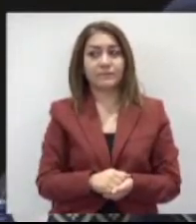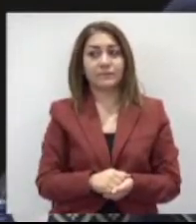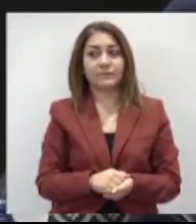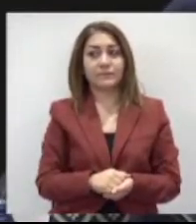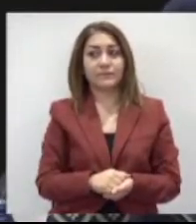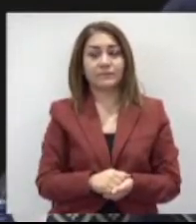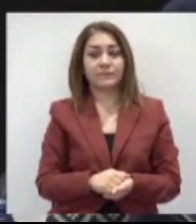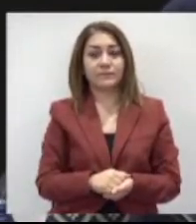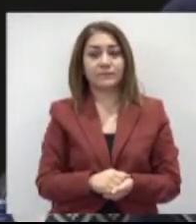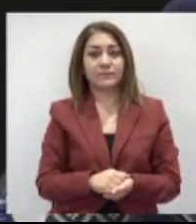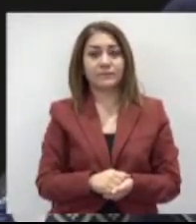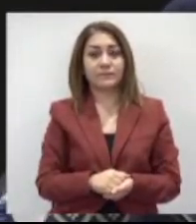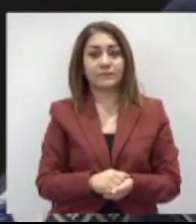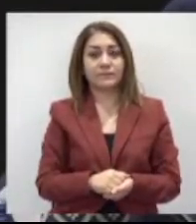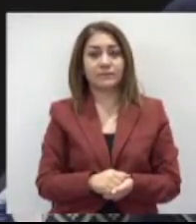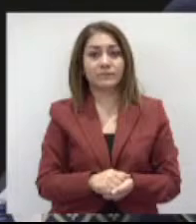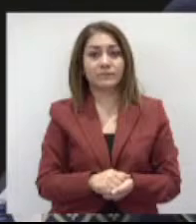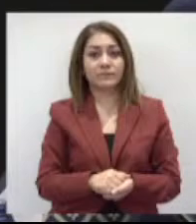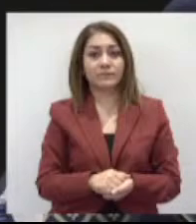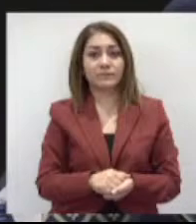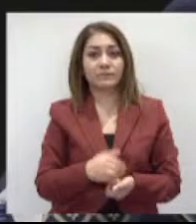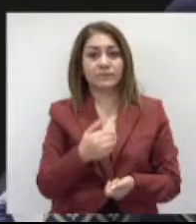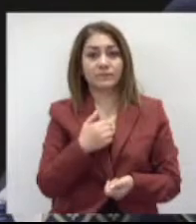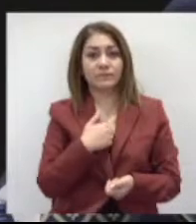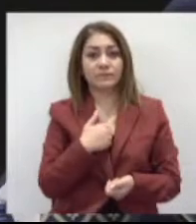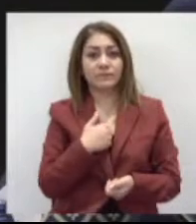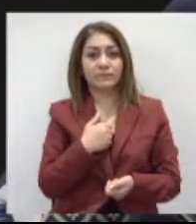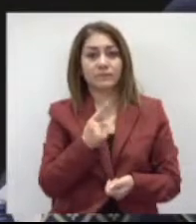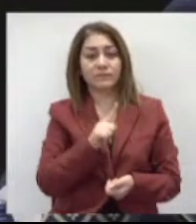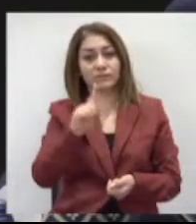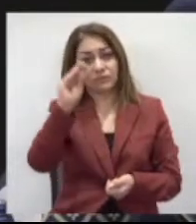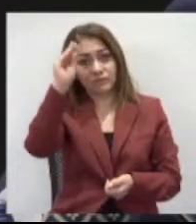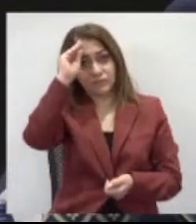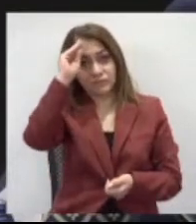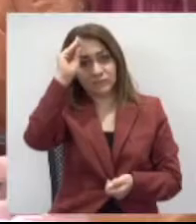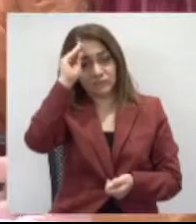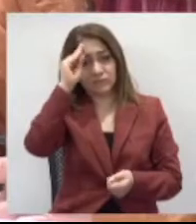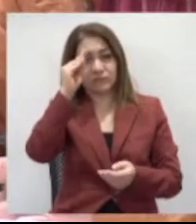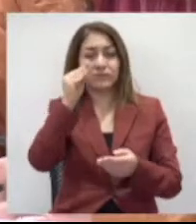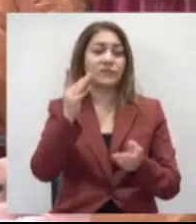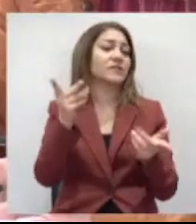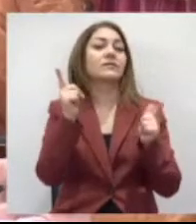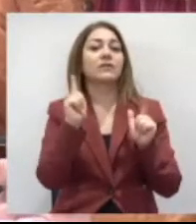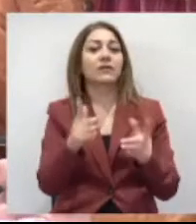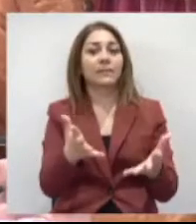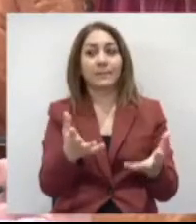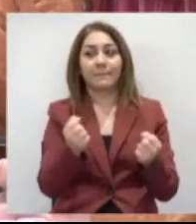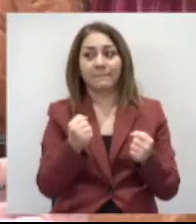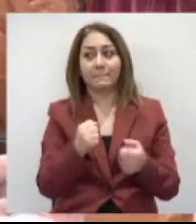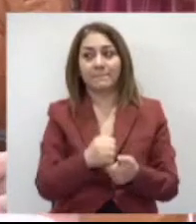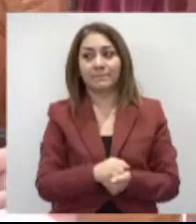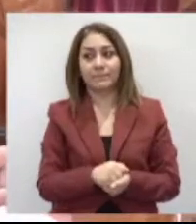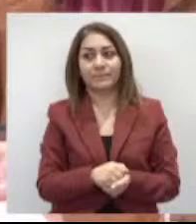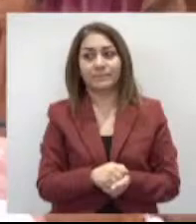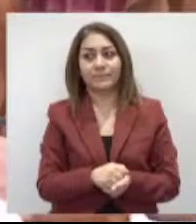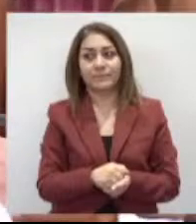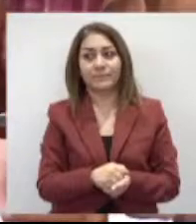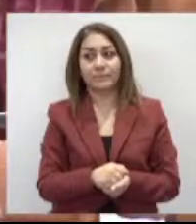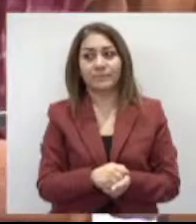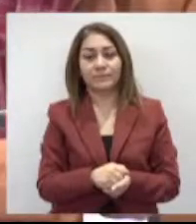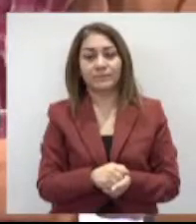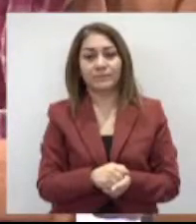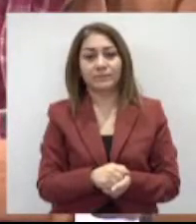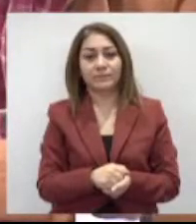Շնորհակալություն։ Ես ոչ նկատառումների հետ համաձայն եմ, ստեղ ոնց որ թե